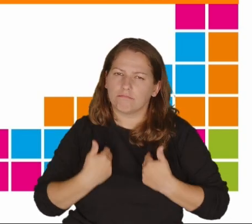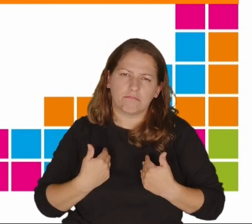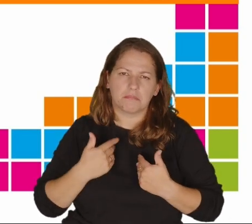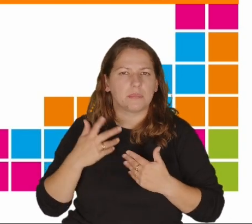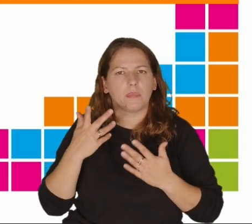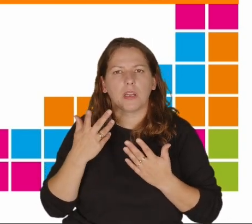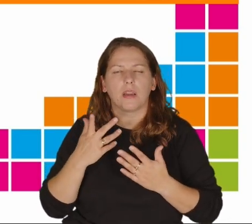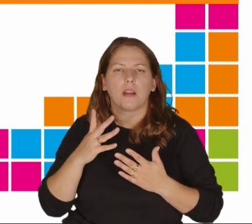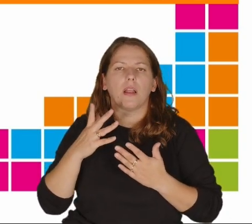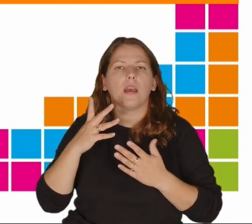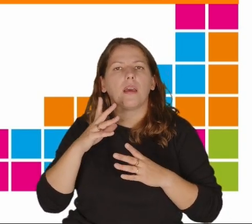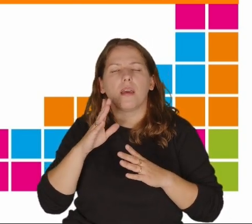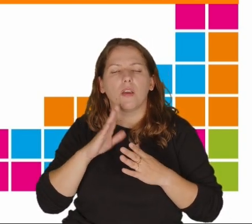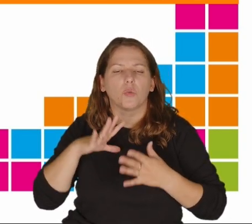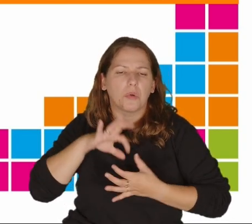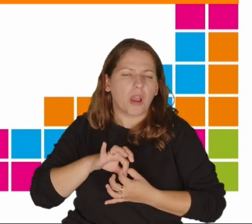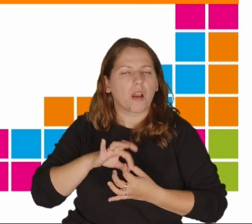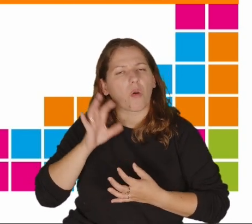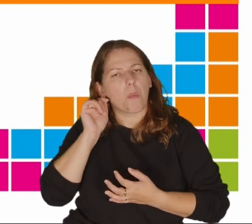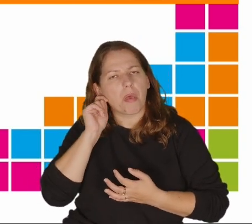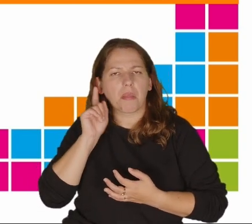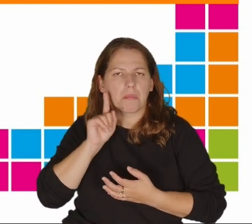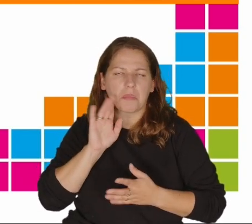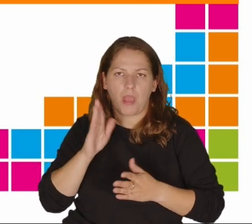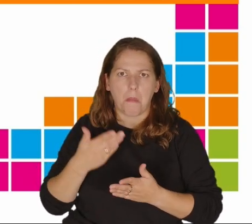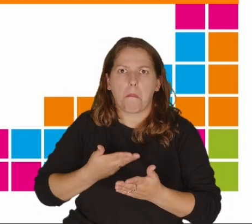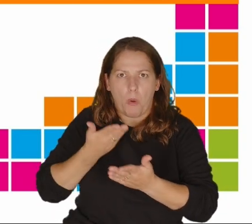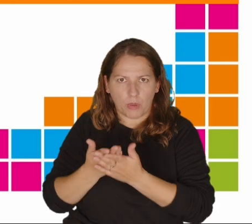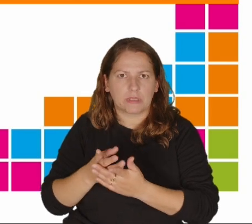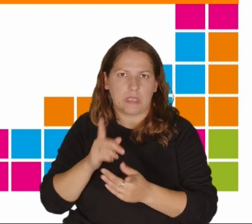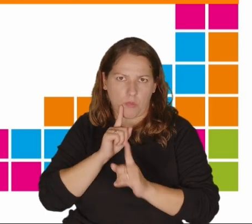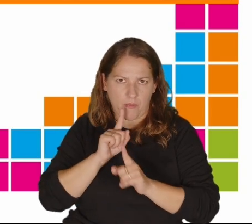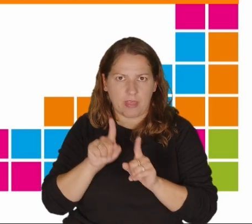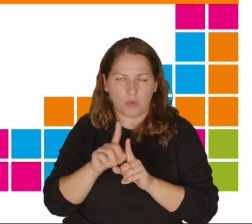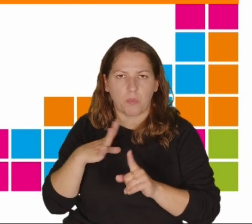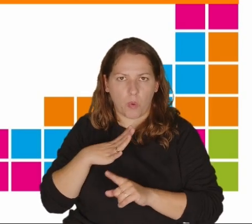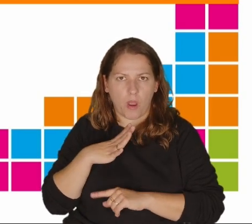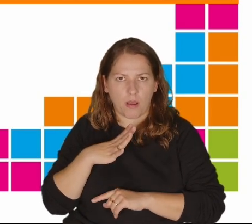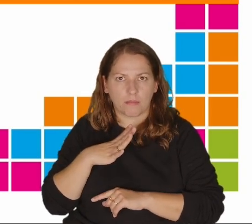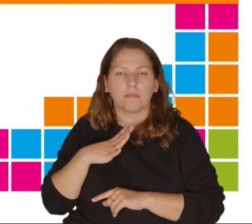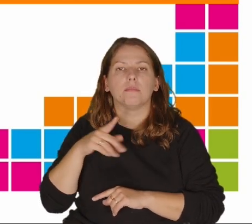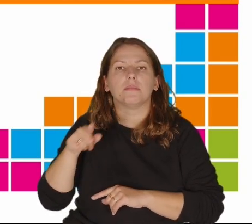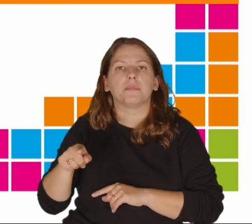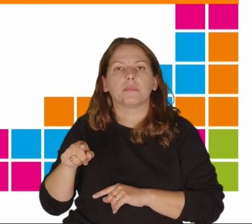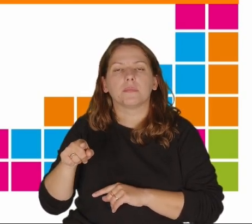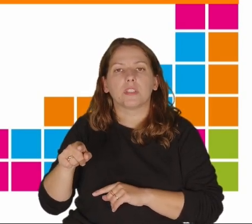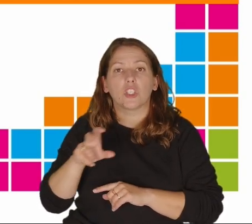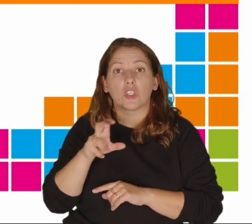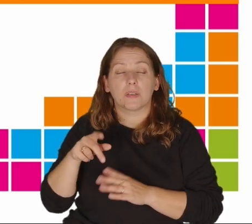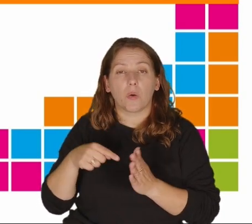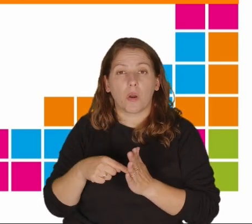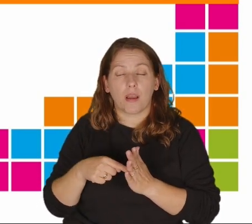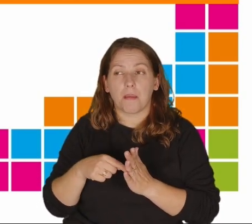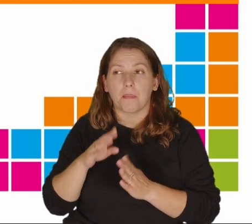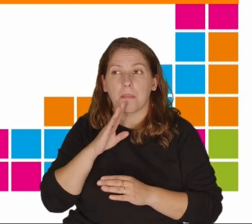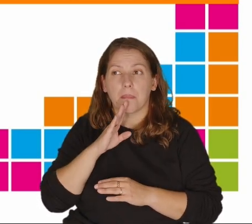się w sposób binarny i tam też była jakaś propozycja do rozmowy, gdzie również pojawił się ten wątek takiej triangulacji, to znaczy tego, że